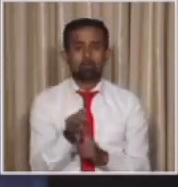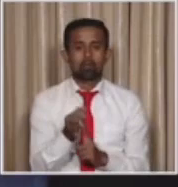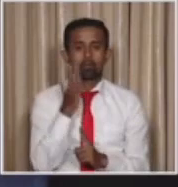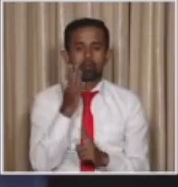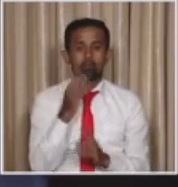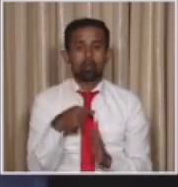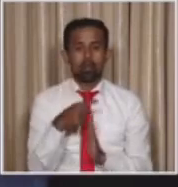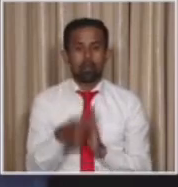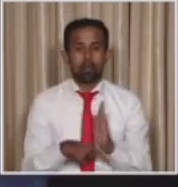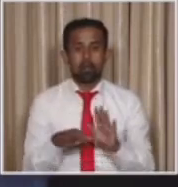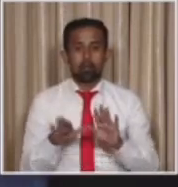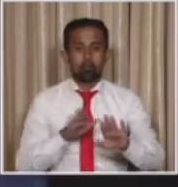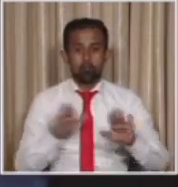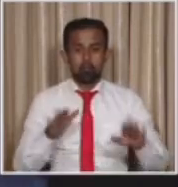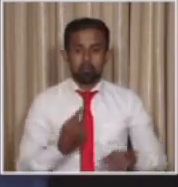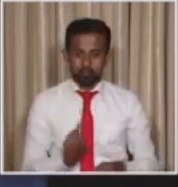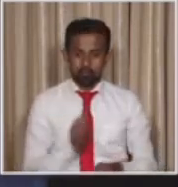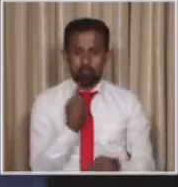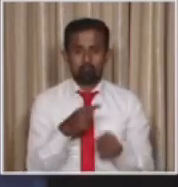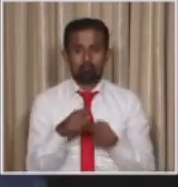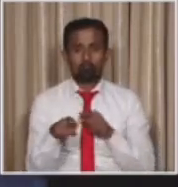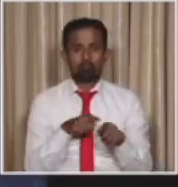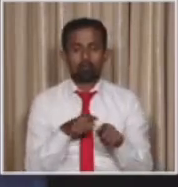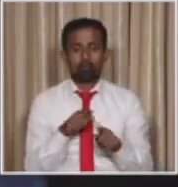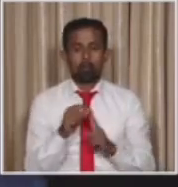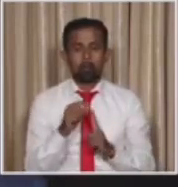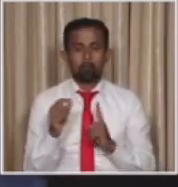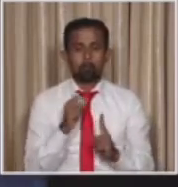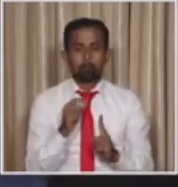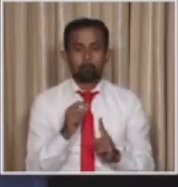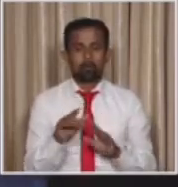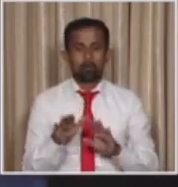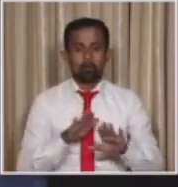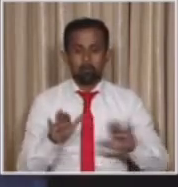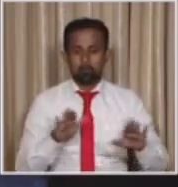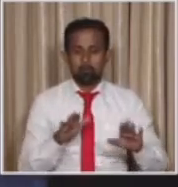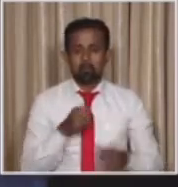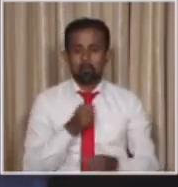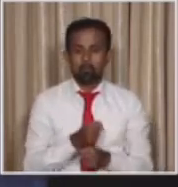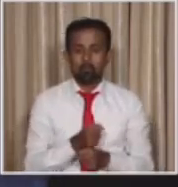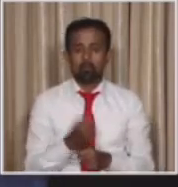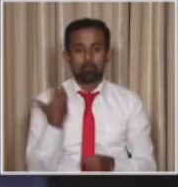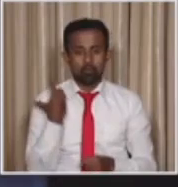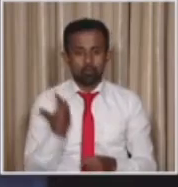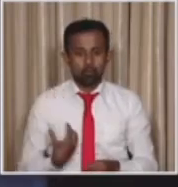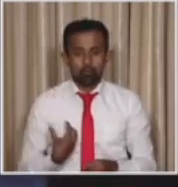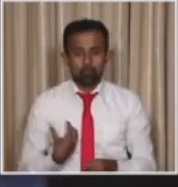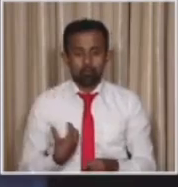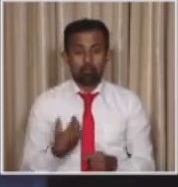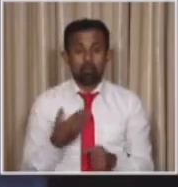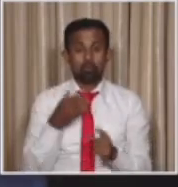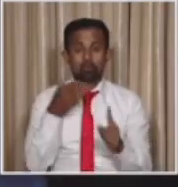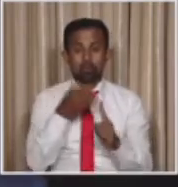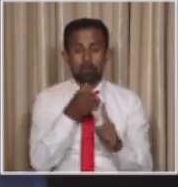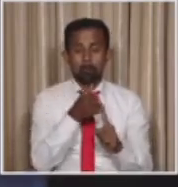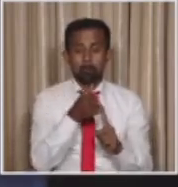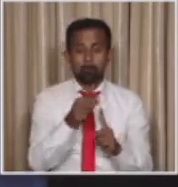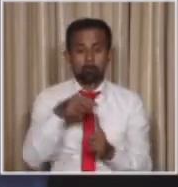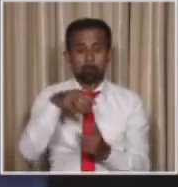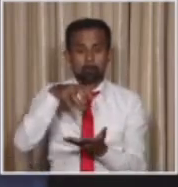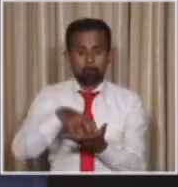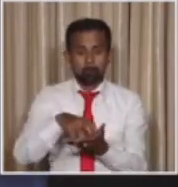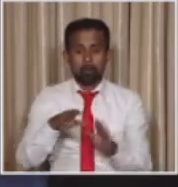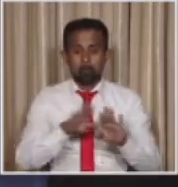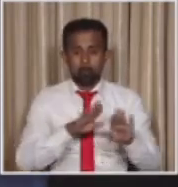මුළු රටම පාලනය කරනවා තනි පුජ්‍යලෙක් විදියට පාර්ලිමේන්තුවත් එතුම පාලනය කරනවා ආණ්ඩුකාරතුමාලා හරහා පළාත්